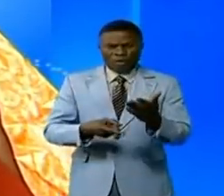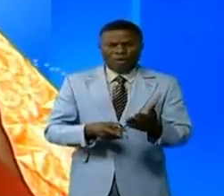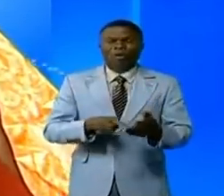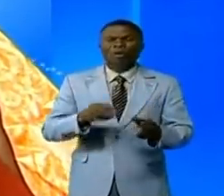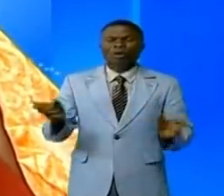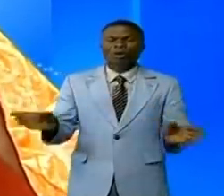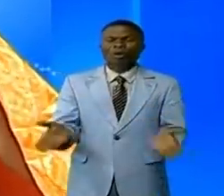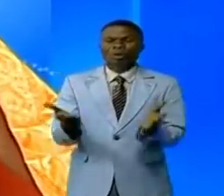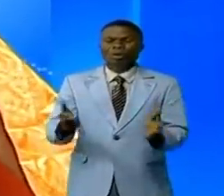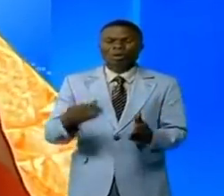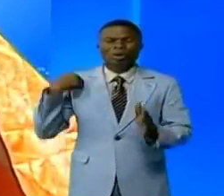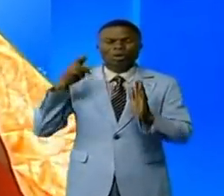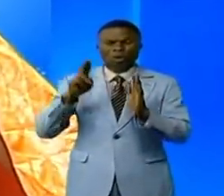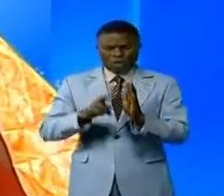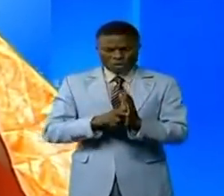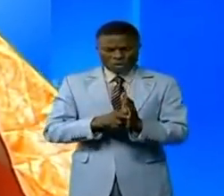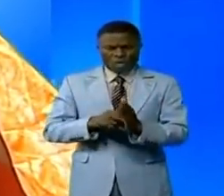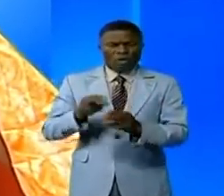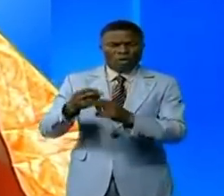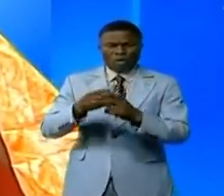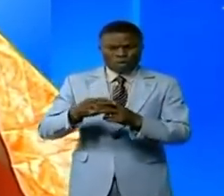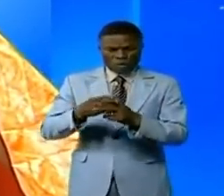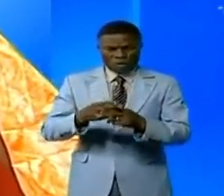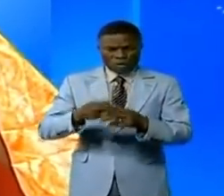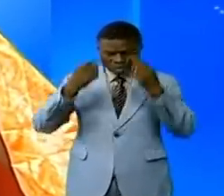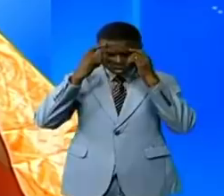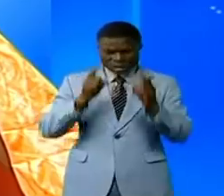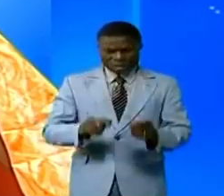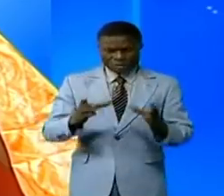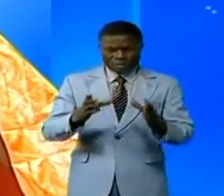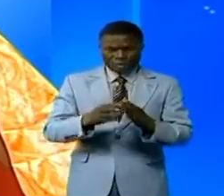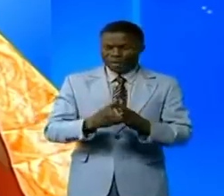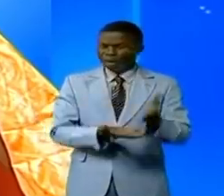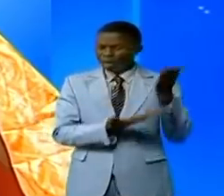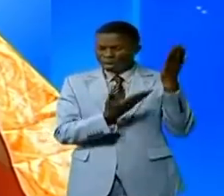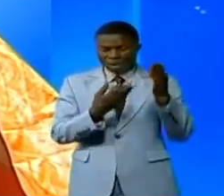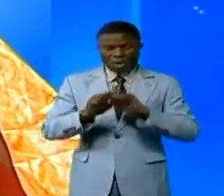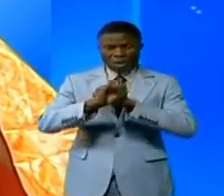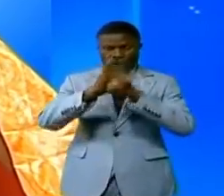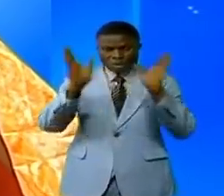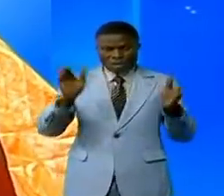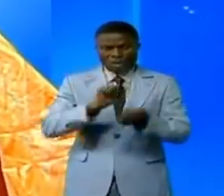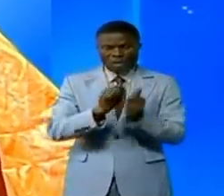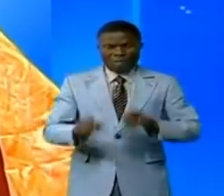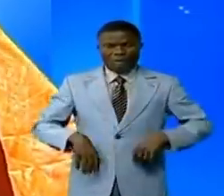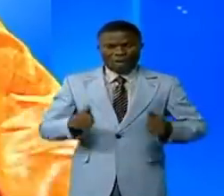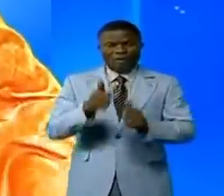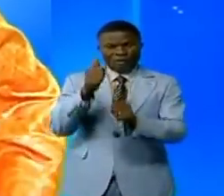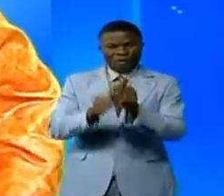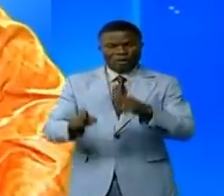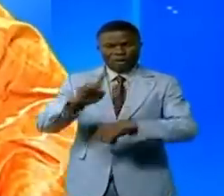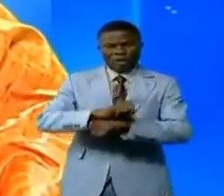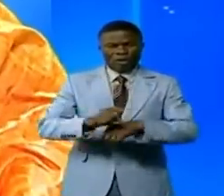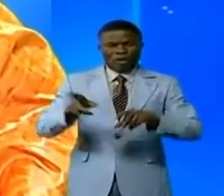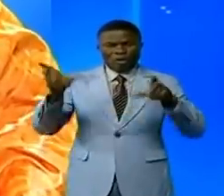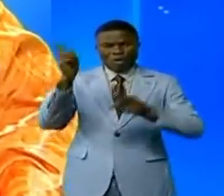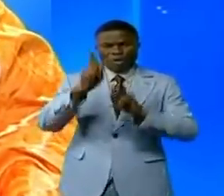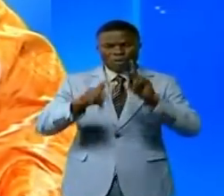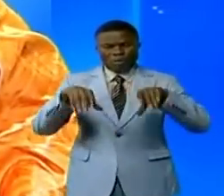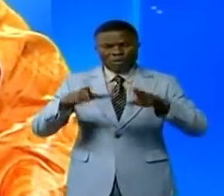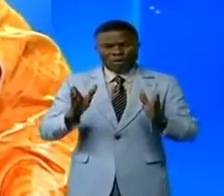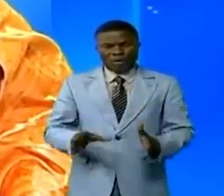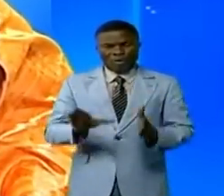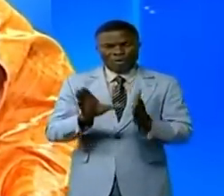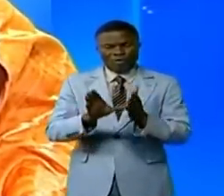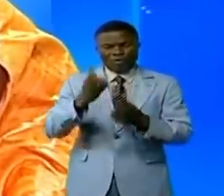légiférer, contrôler le gouvernement et surtout prendre des décisions avec un impact visible sur le vécu quotidien du peuple congolais. Bernard